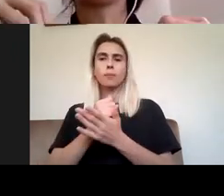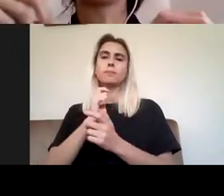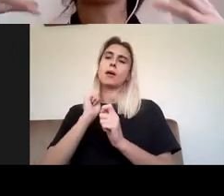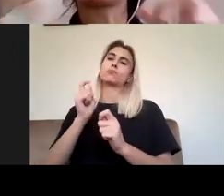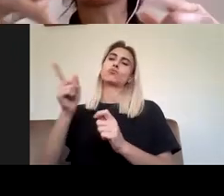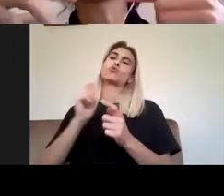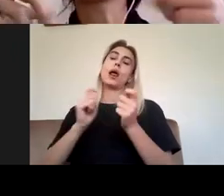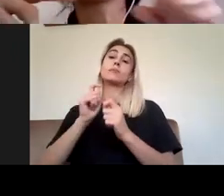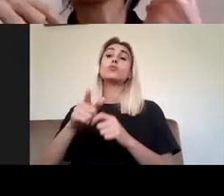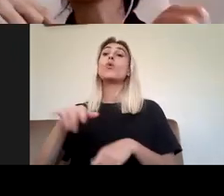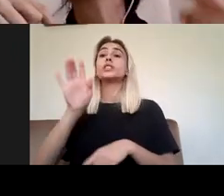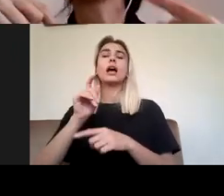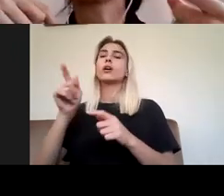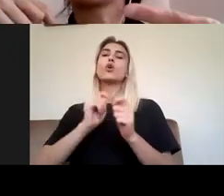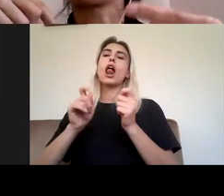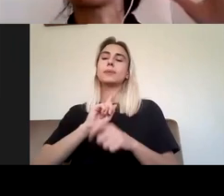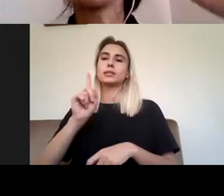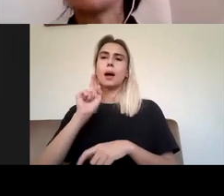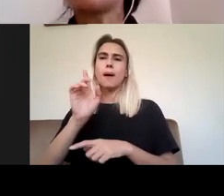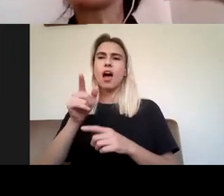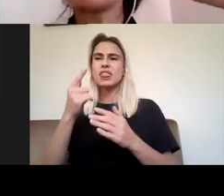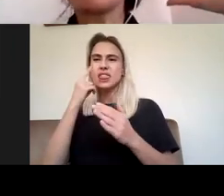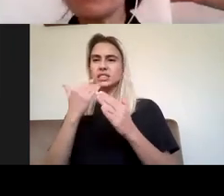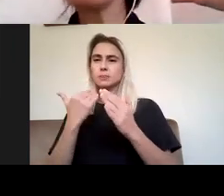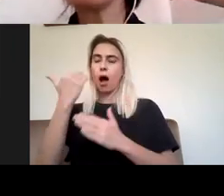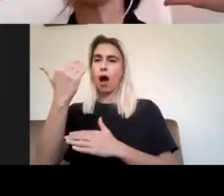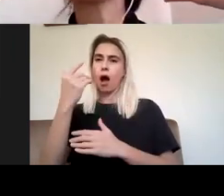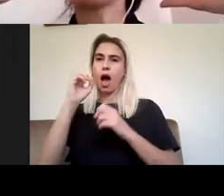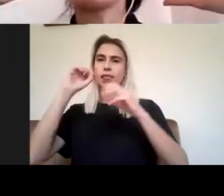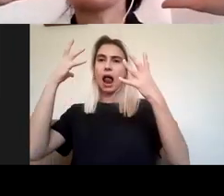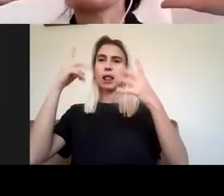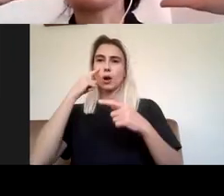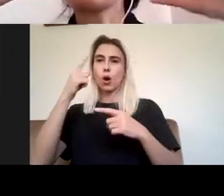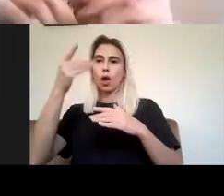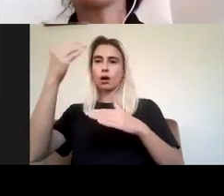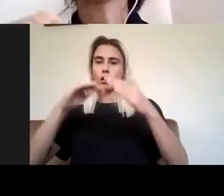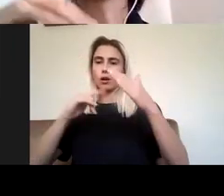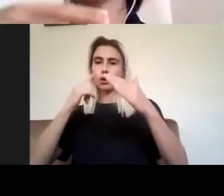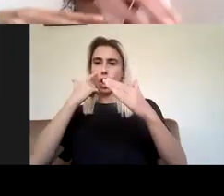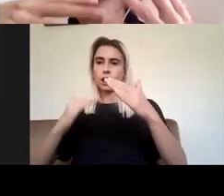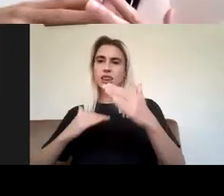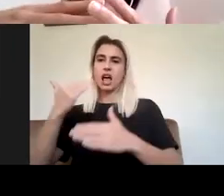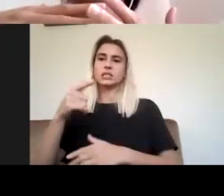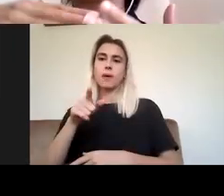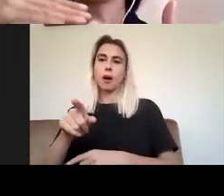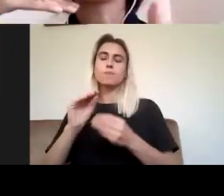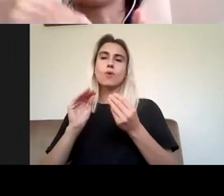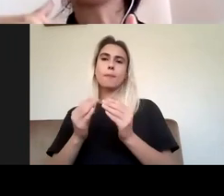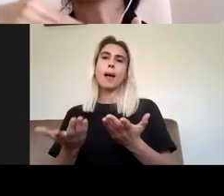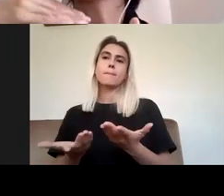kaymazlık ya da yansıma, bakın bu yansıma da bir problem. Çünkü aydınlatma ile ilgili bir sıkıntı yaratıyor. Ve bunlara dikkat